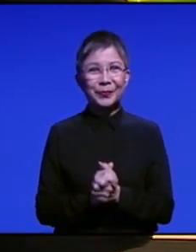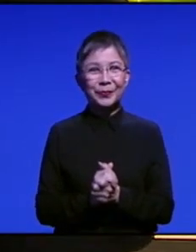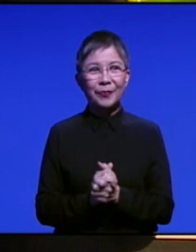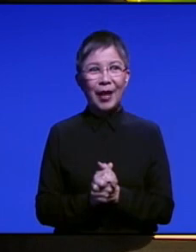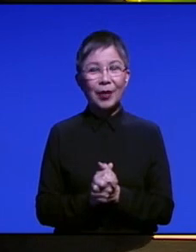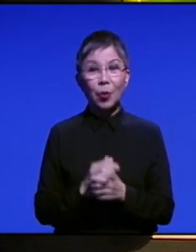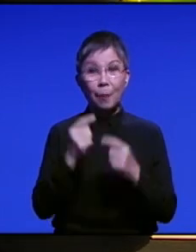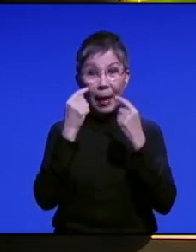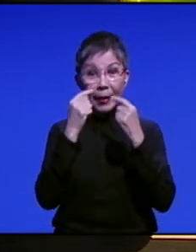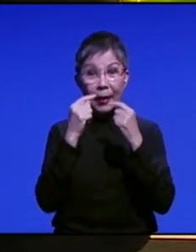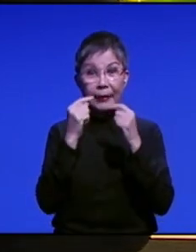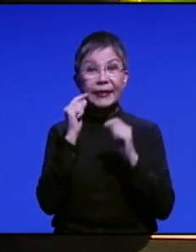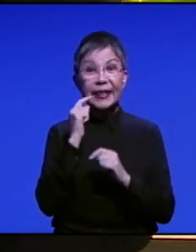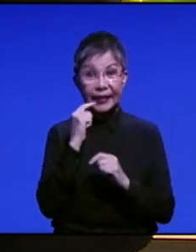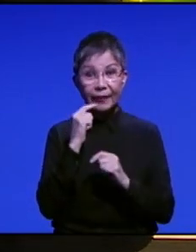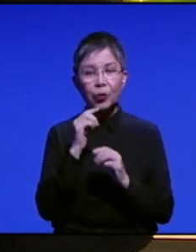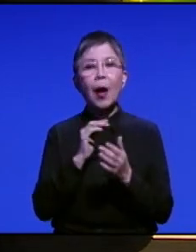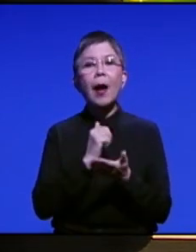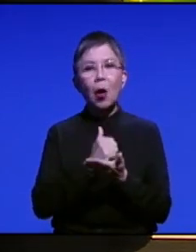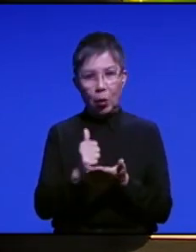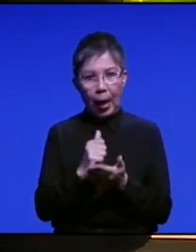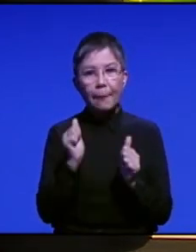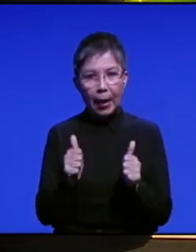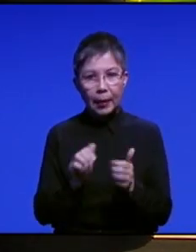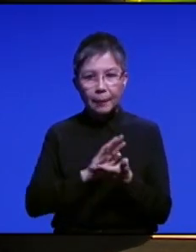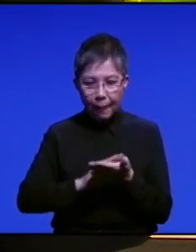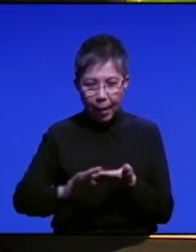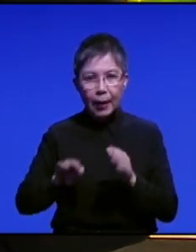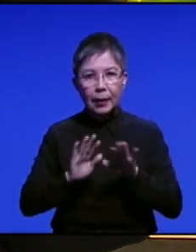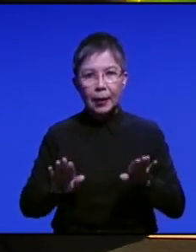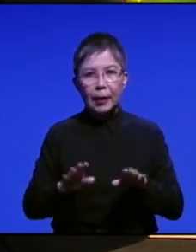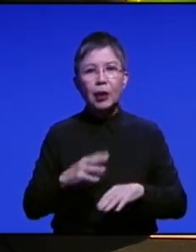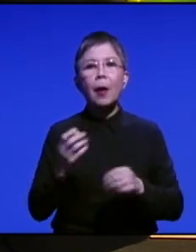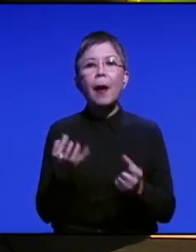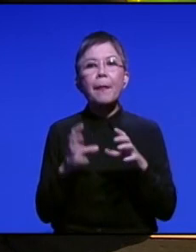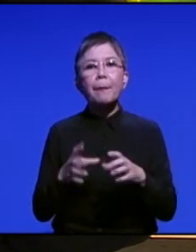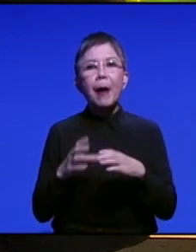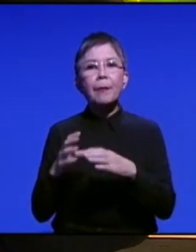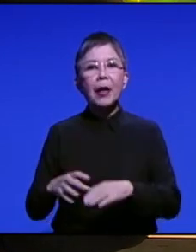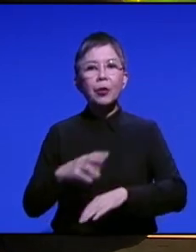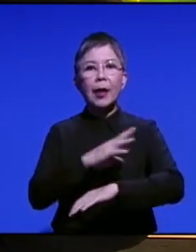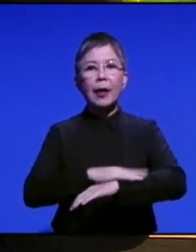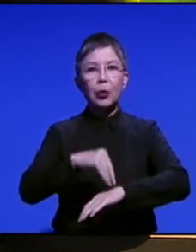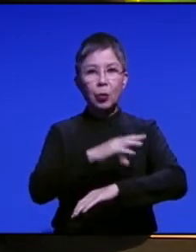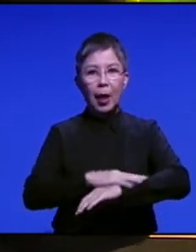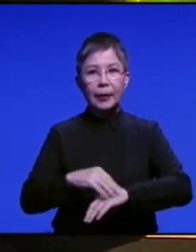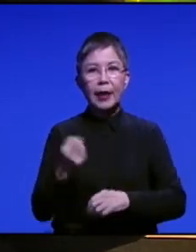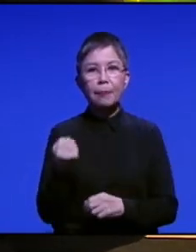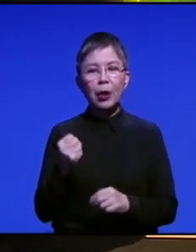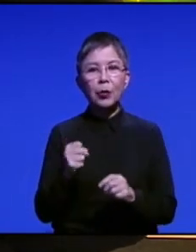Dan buat mata yang sensitif ini aman karena ini dari bahan yang sangat natural. Iya, dari batu itzmit di